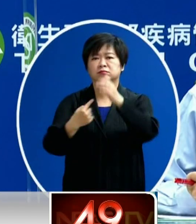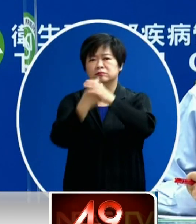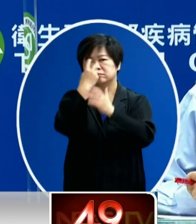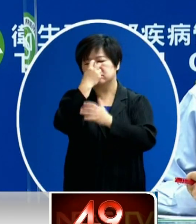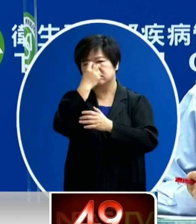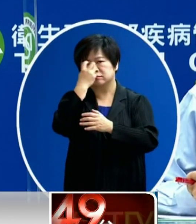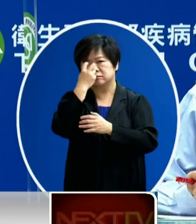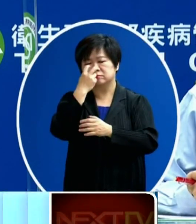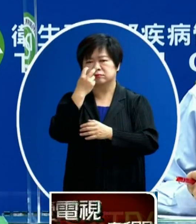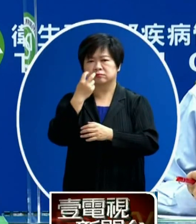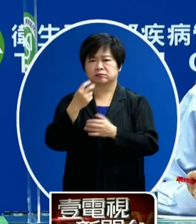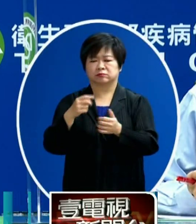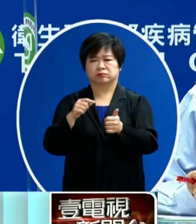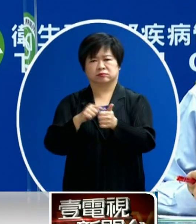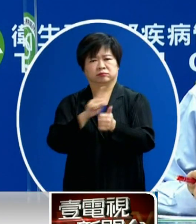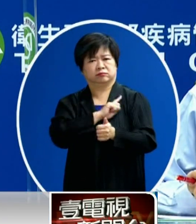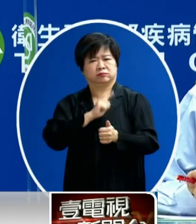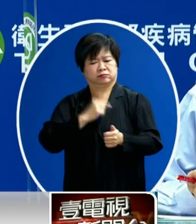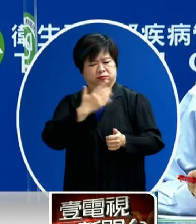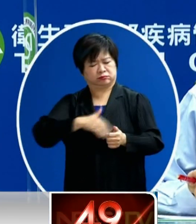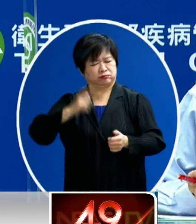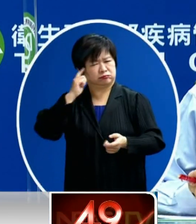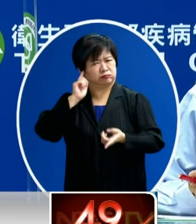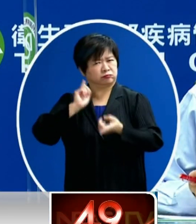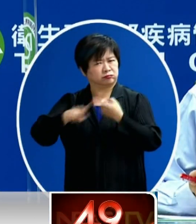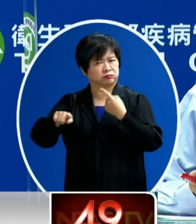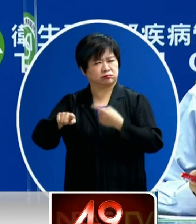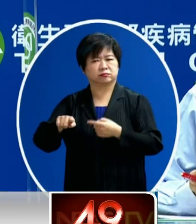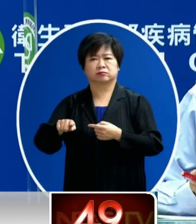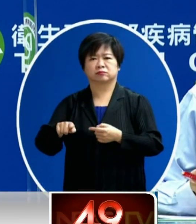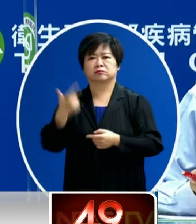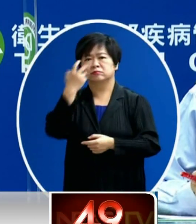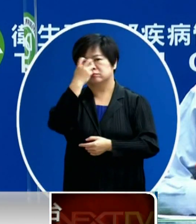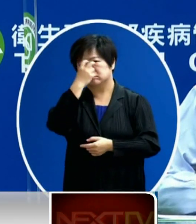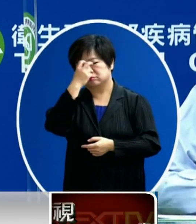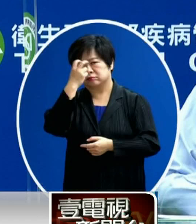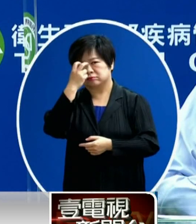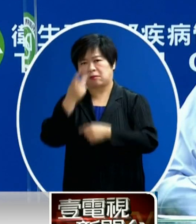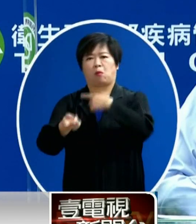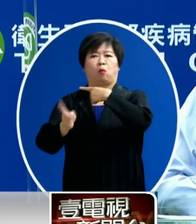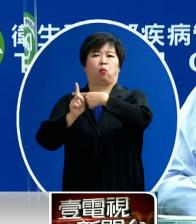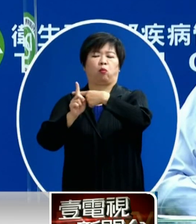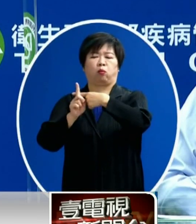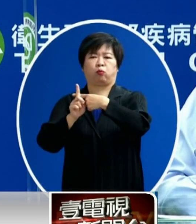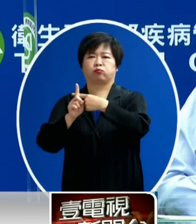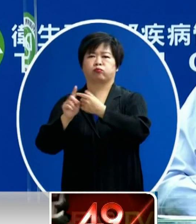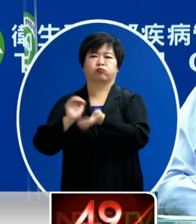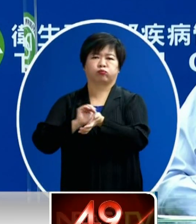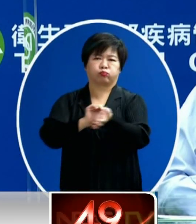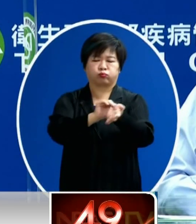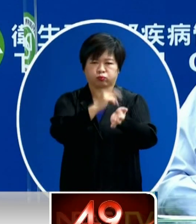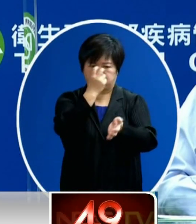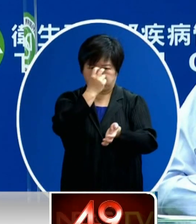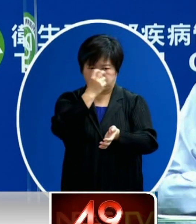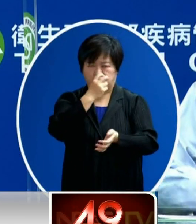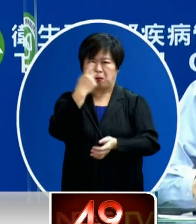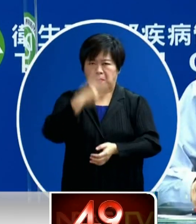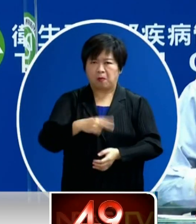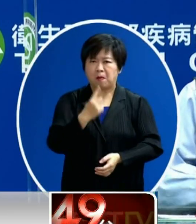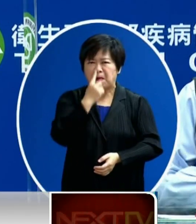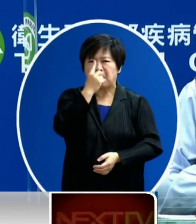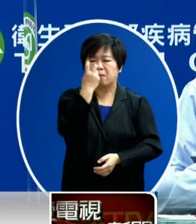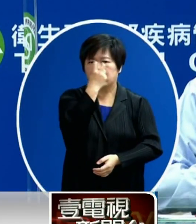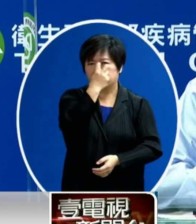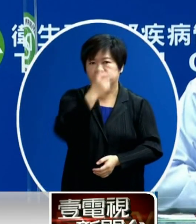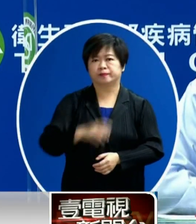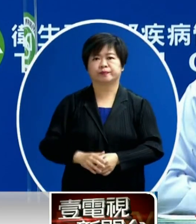那时候自己觉得哈有症状，然后那也做了自己做了快筛是阳性，所以到医院哈也采了检，昨天晚